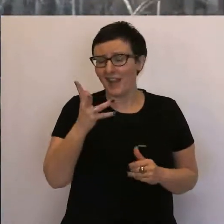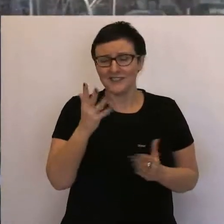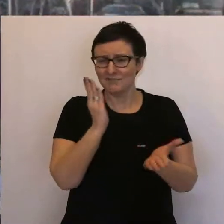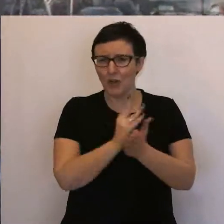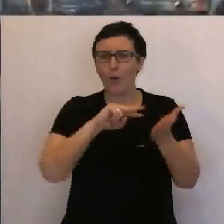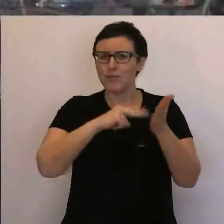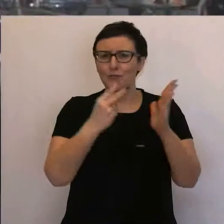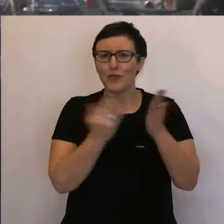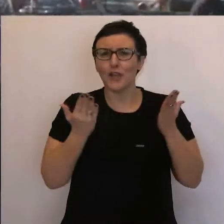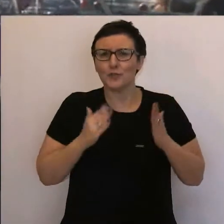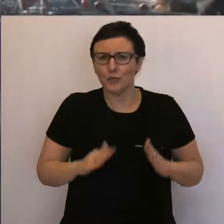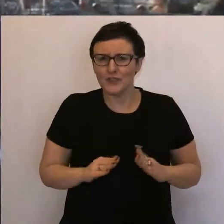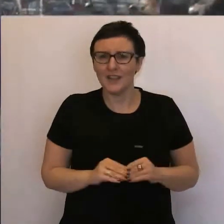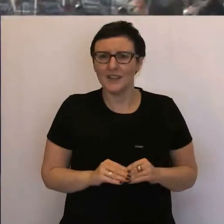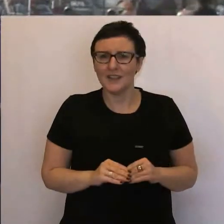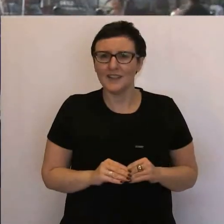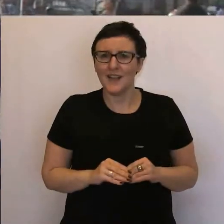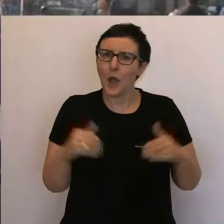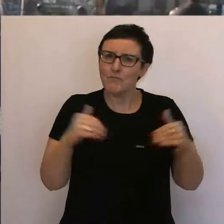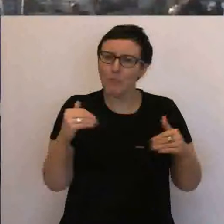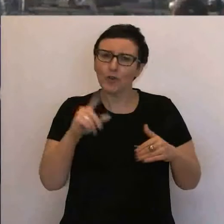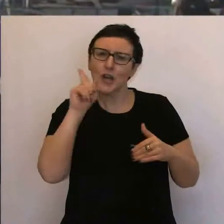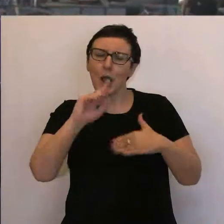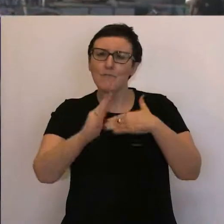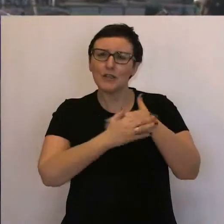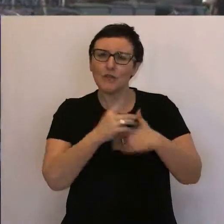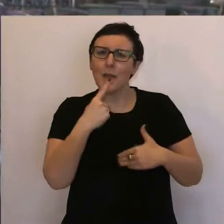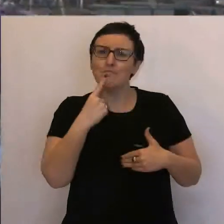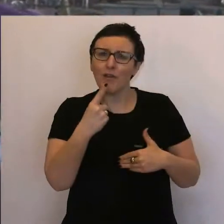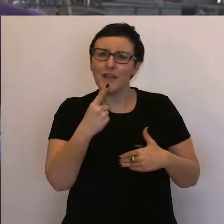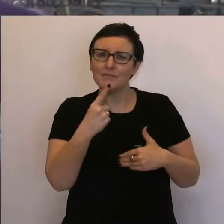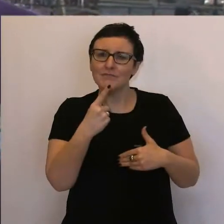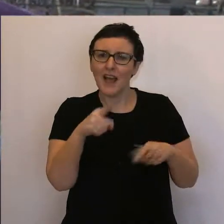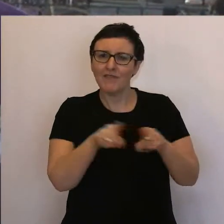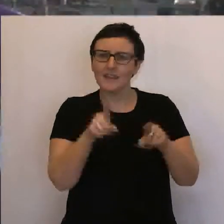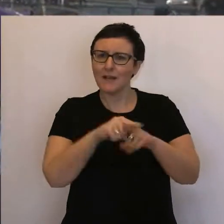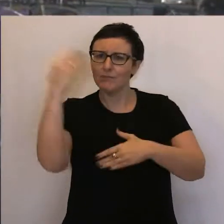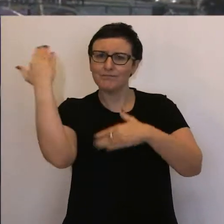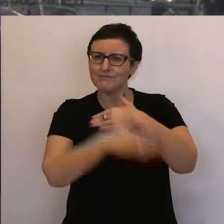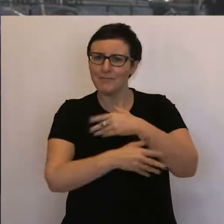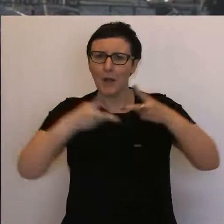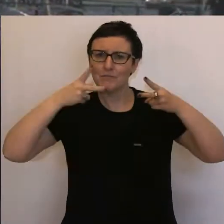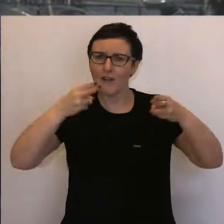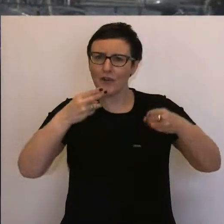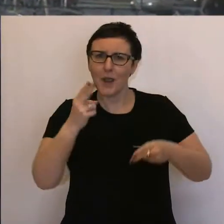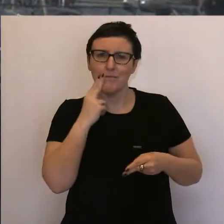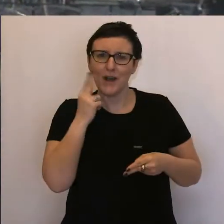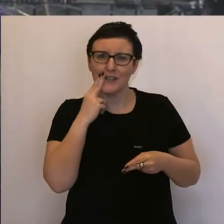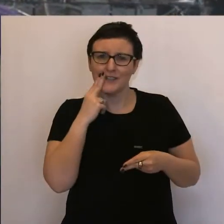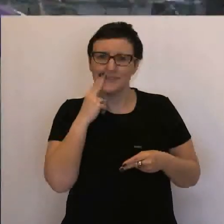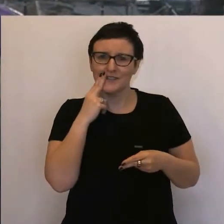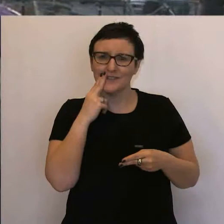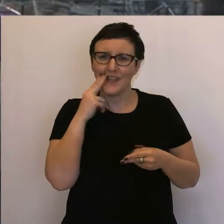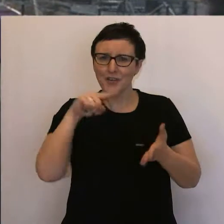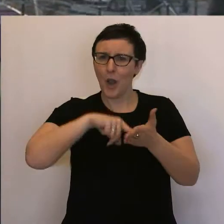Tak, tyle chyba. I że mężowi też powiem, że będzie, przestanie palić. No właśnie, to są